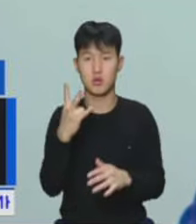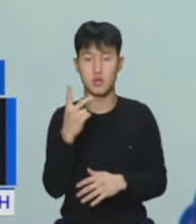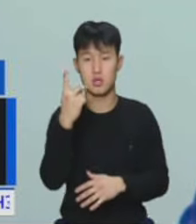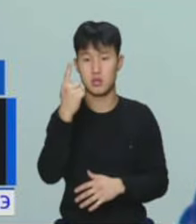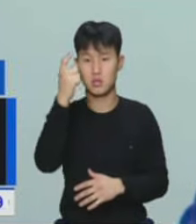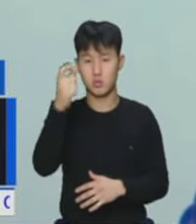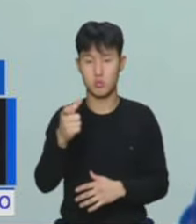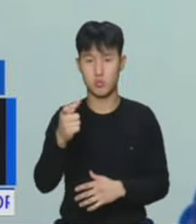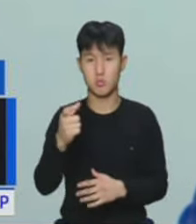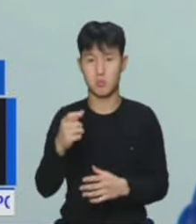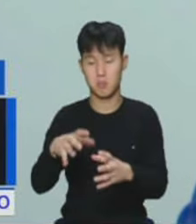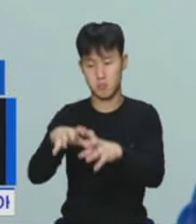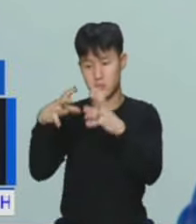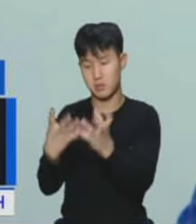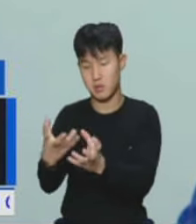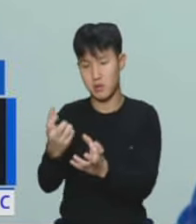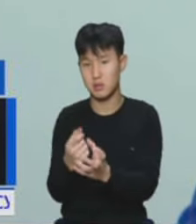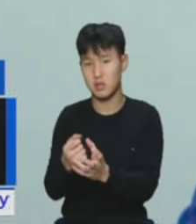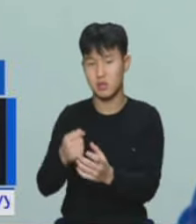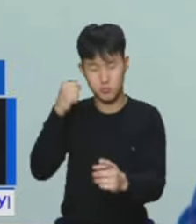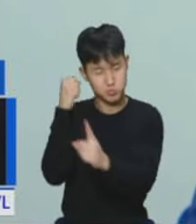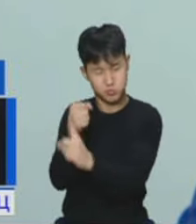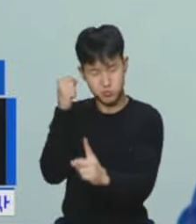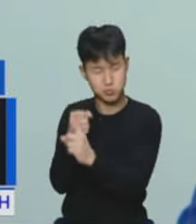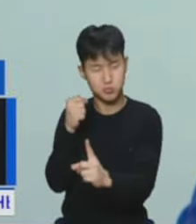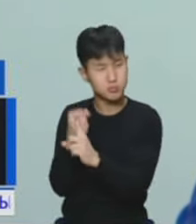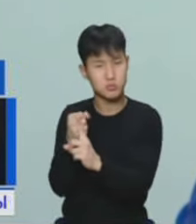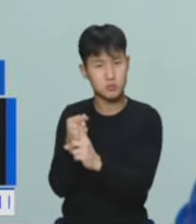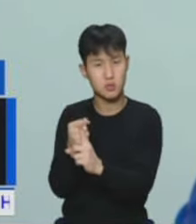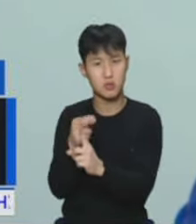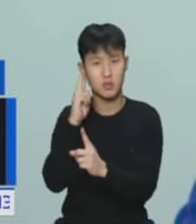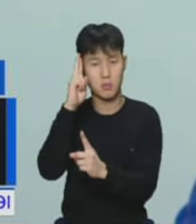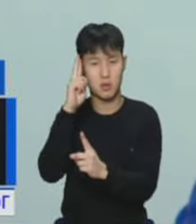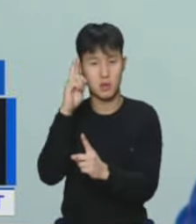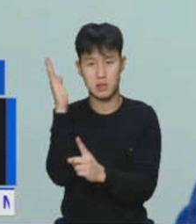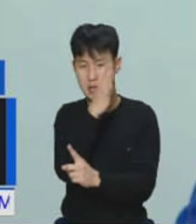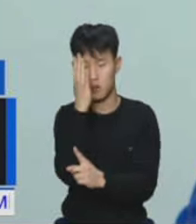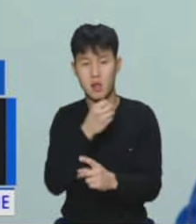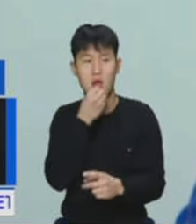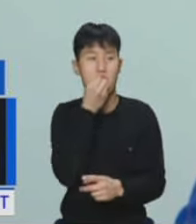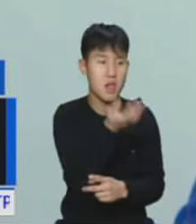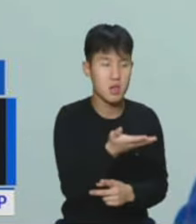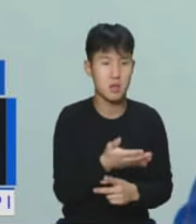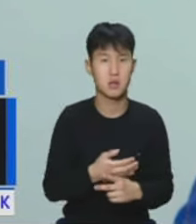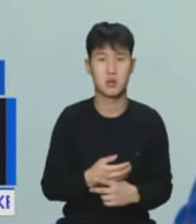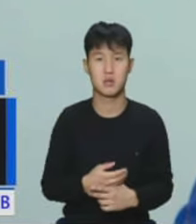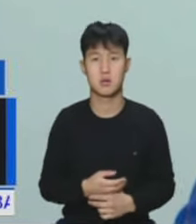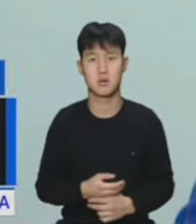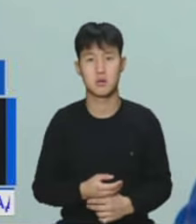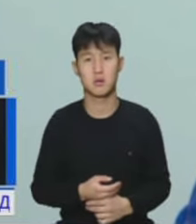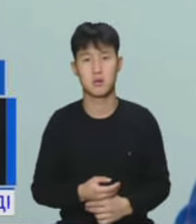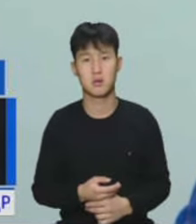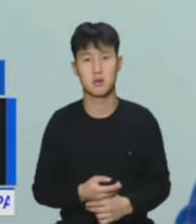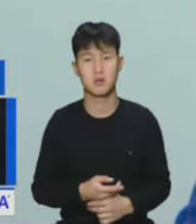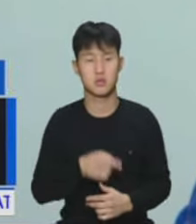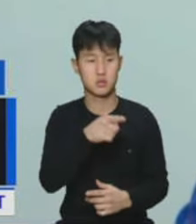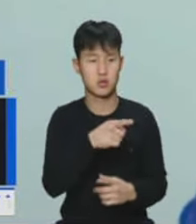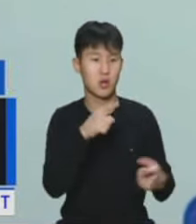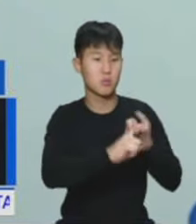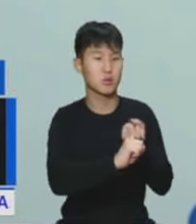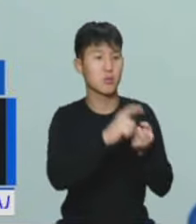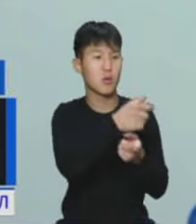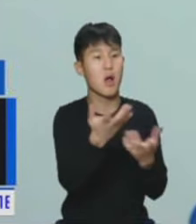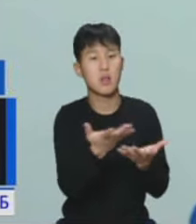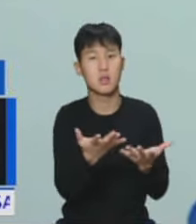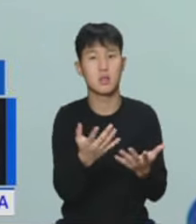аваад зодсоор гал Японы тагнуул гэж хэлүүлээл. Чиний хамаар бүх итгэхэд таана